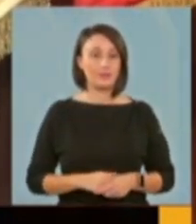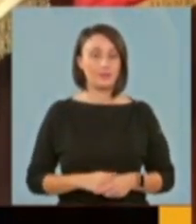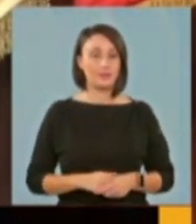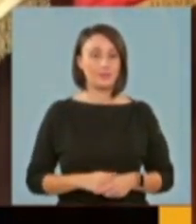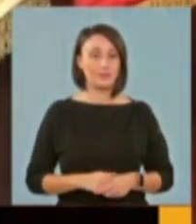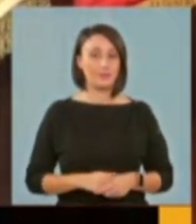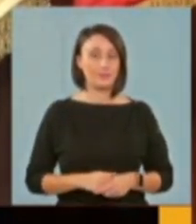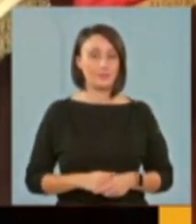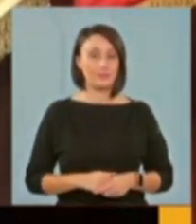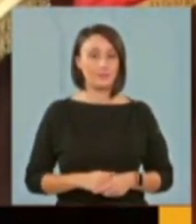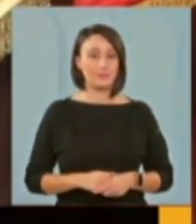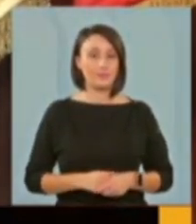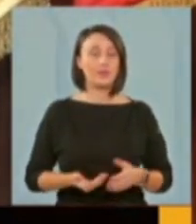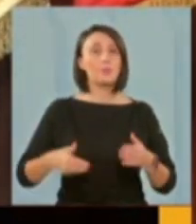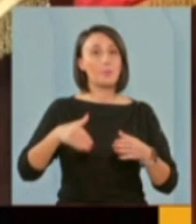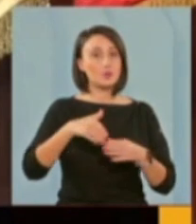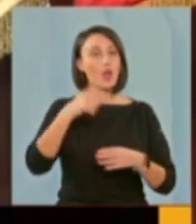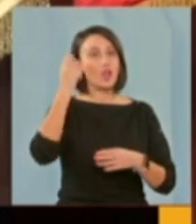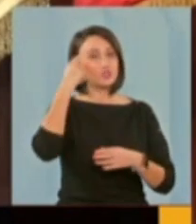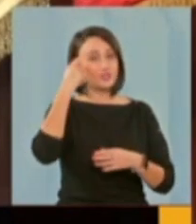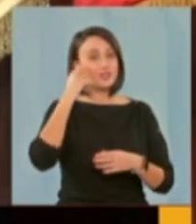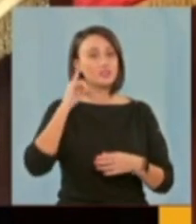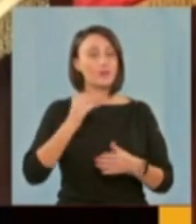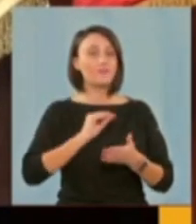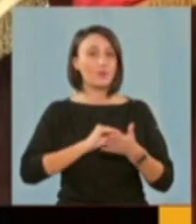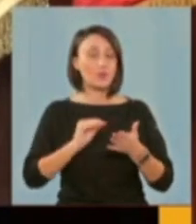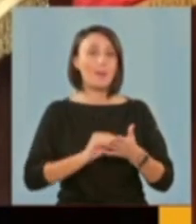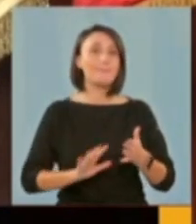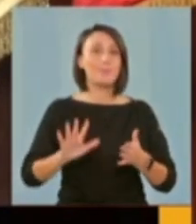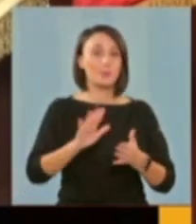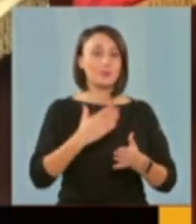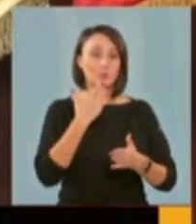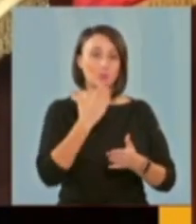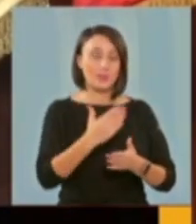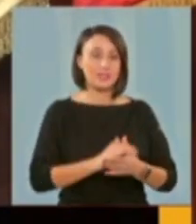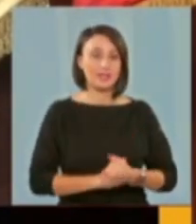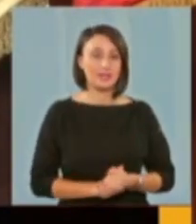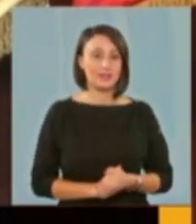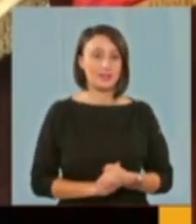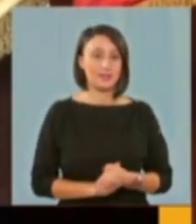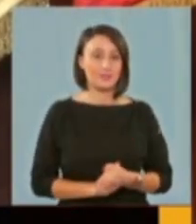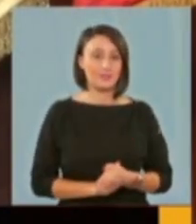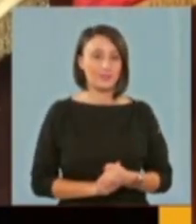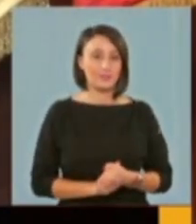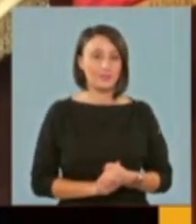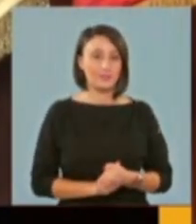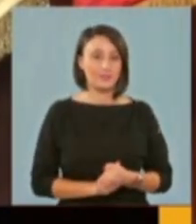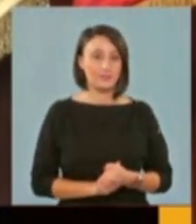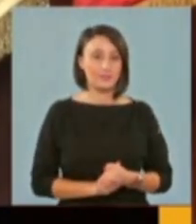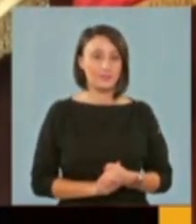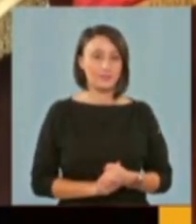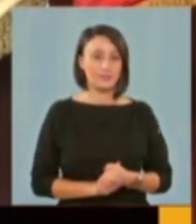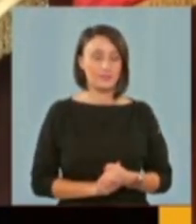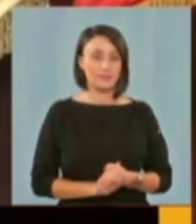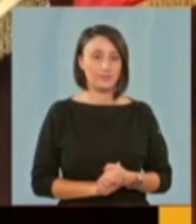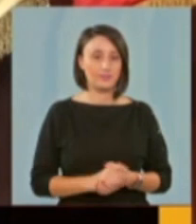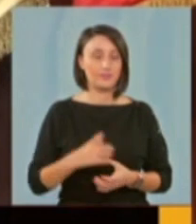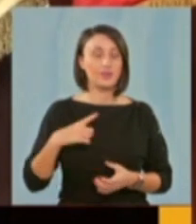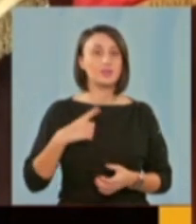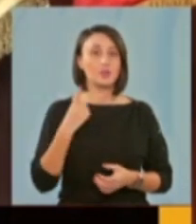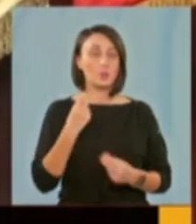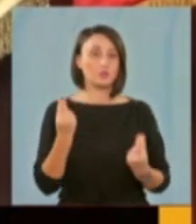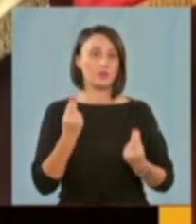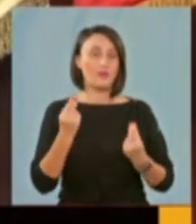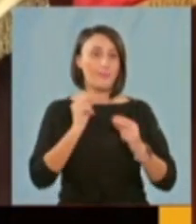funcționari publici și personal civil. Mulțumesc! Este un tip